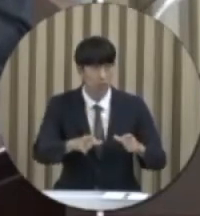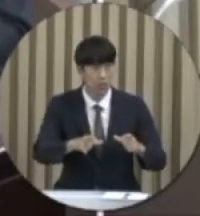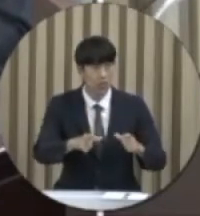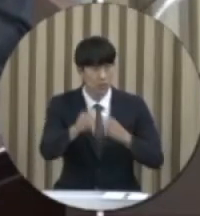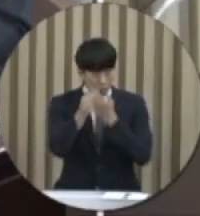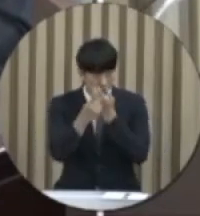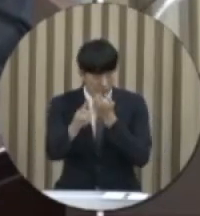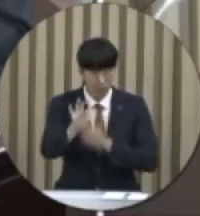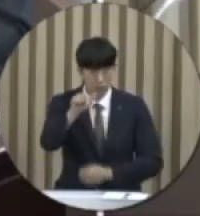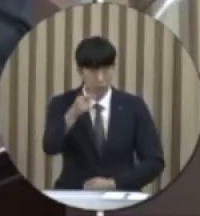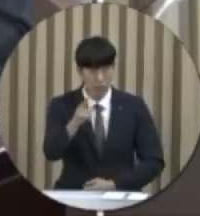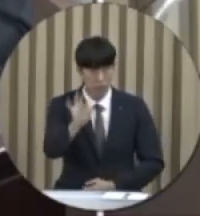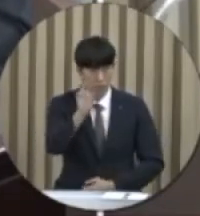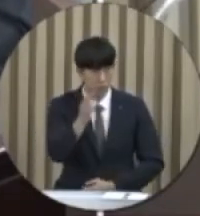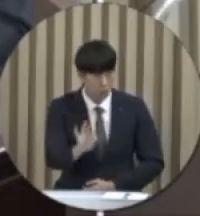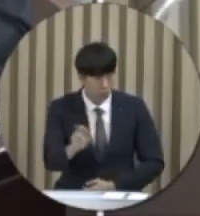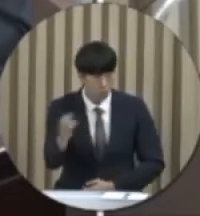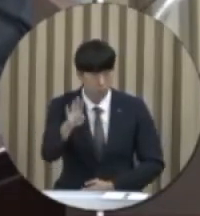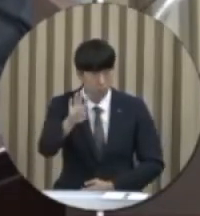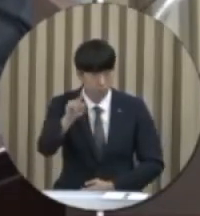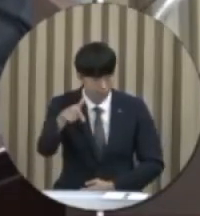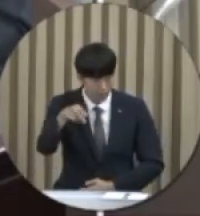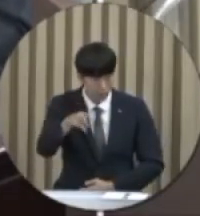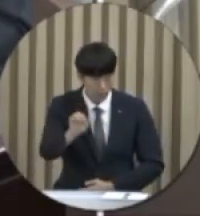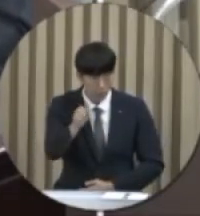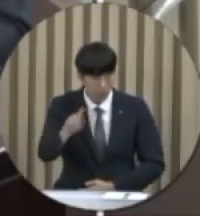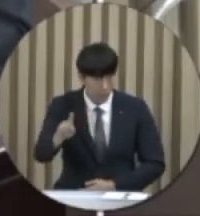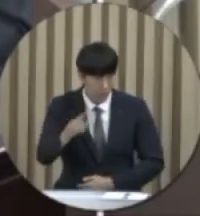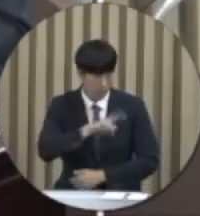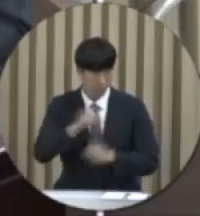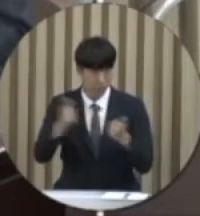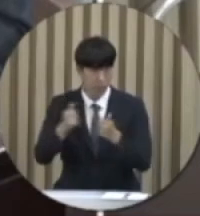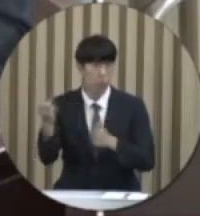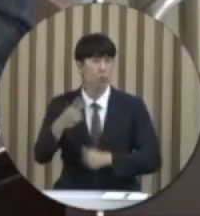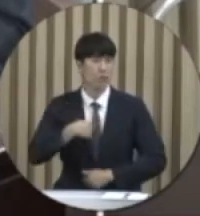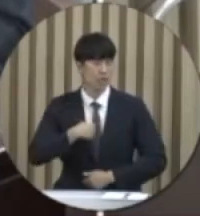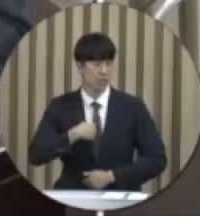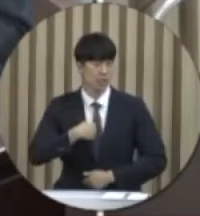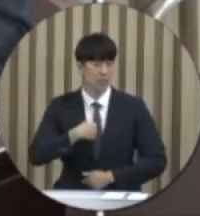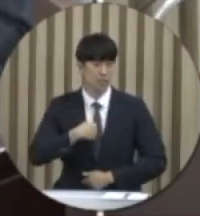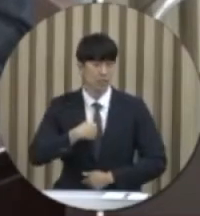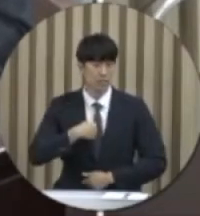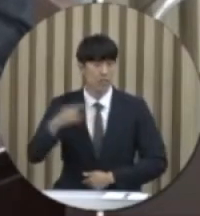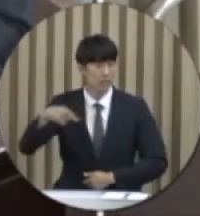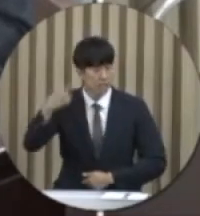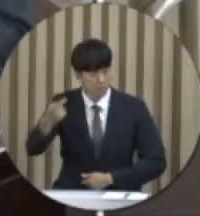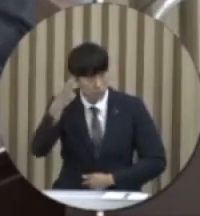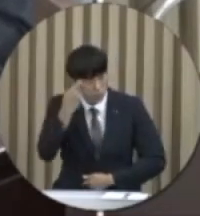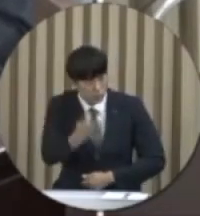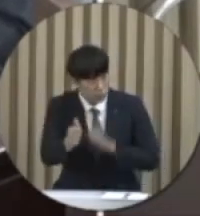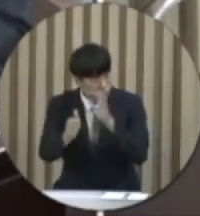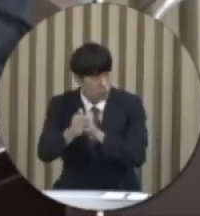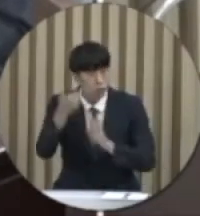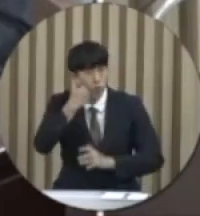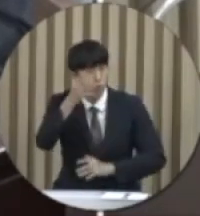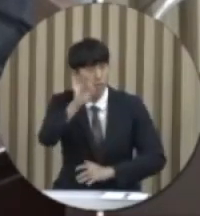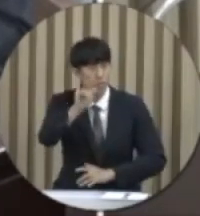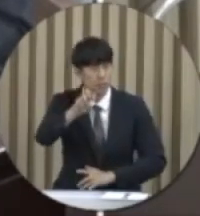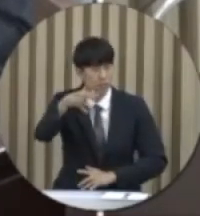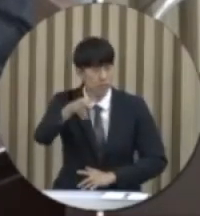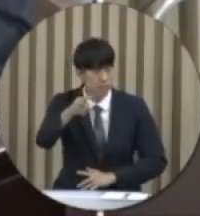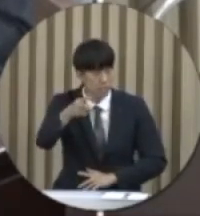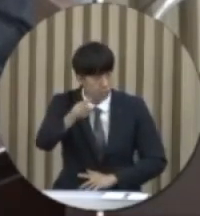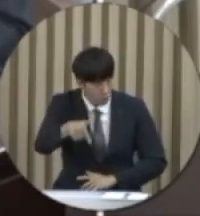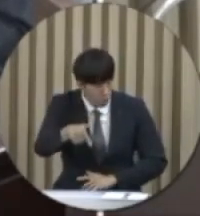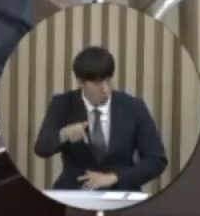황강영 의원님, 그리고 박경화 의원님, 그리고 저, 그리고 또 다음 질의에 있을 우리 임채덕 의원님,